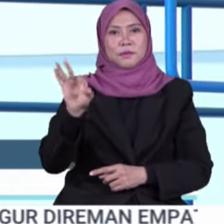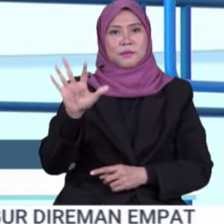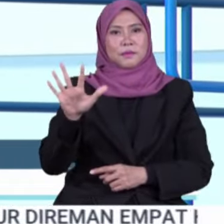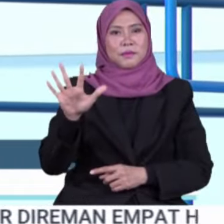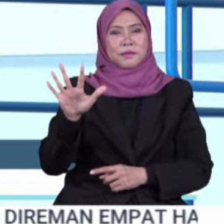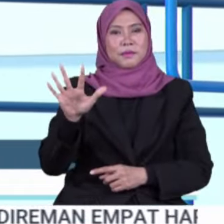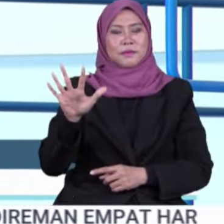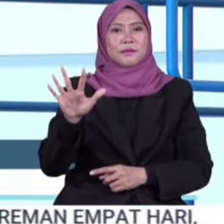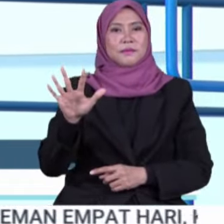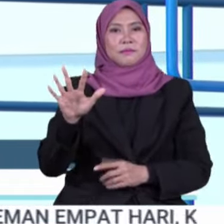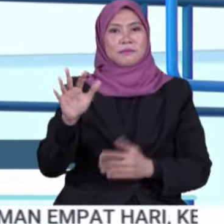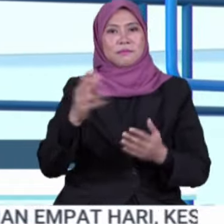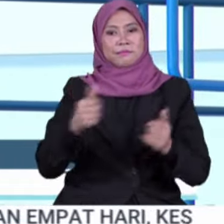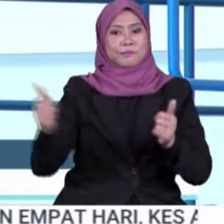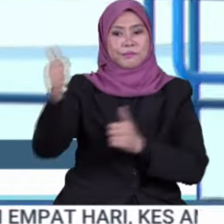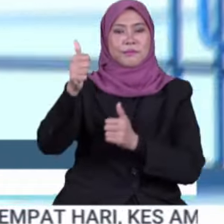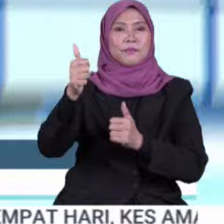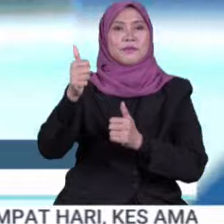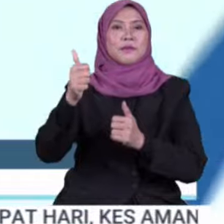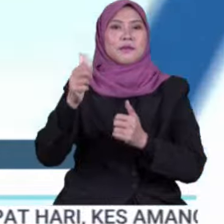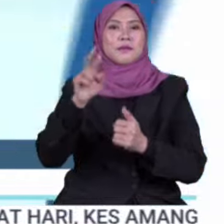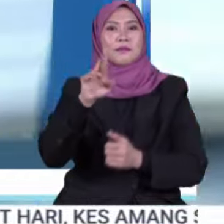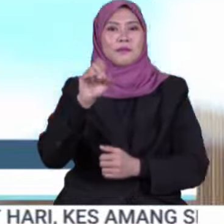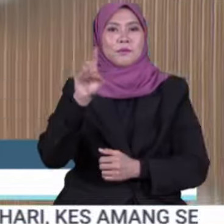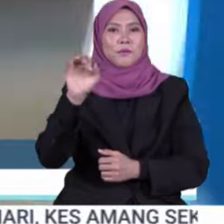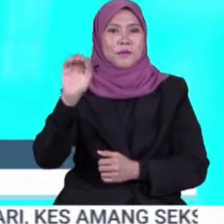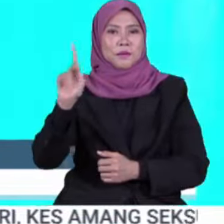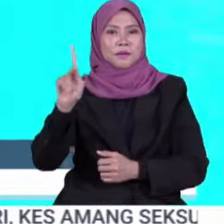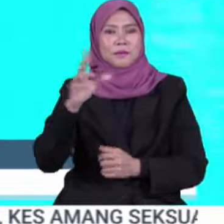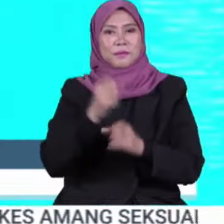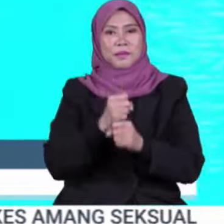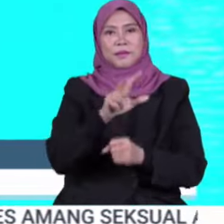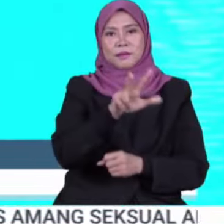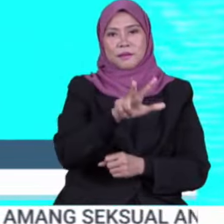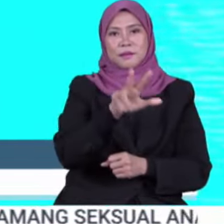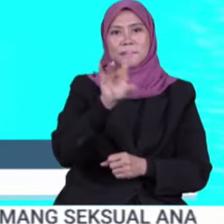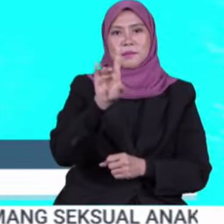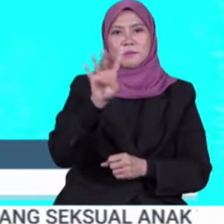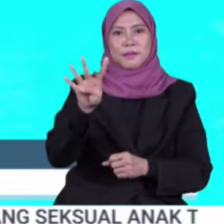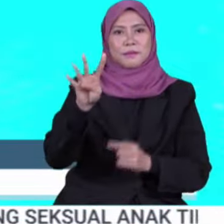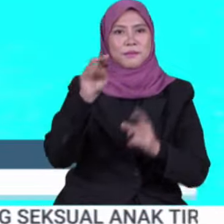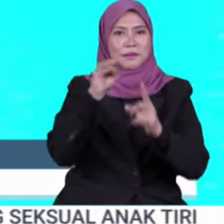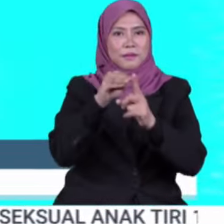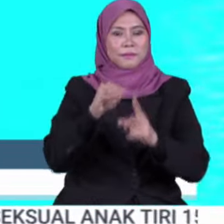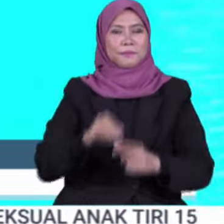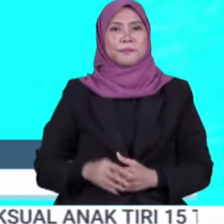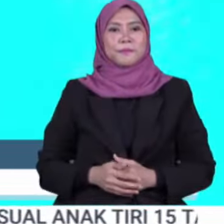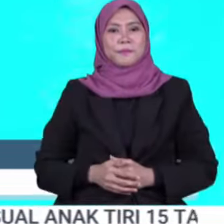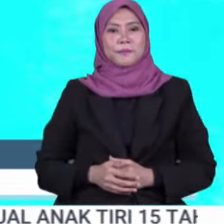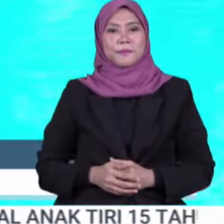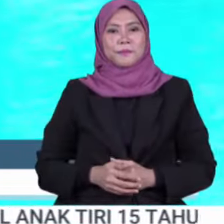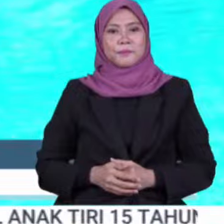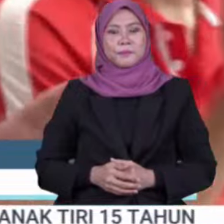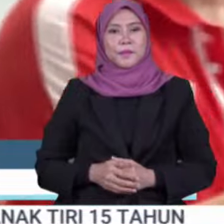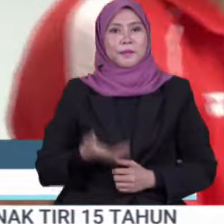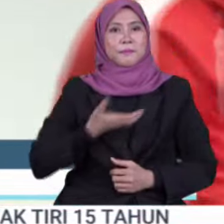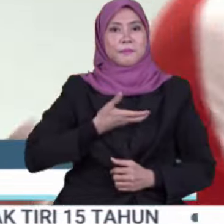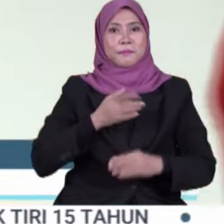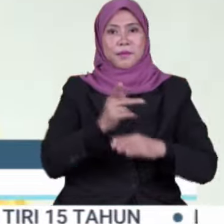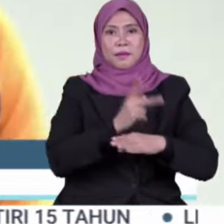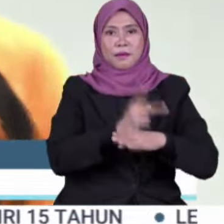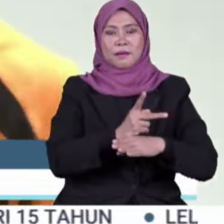442.95 mengatasi rakan senegara Bertrand Roderick Lisses yang meraih 384 mata. Pingat perak turut